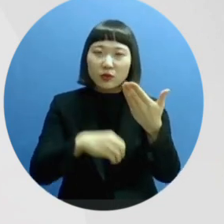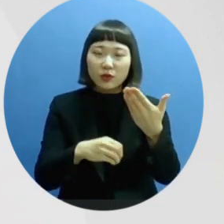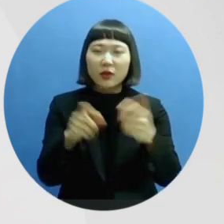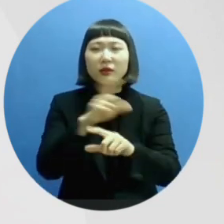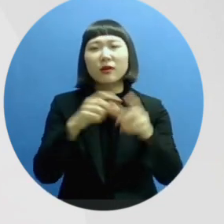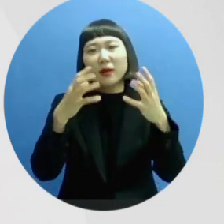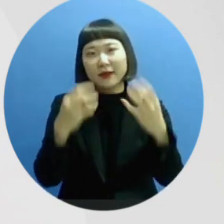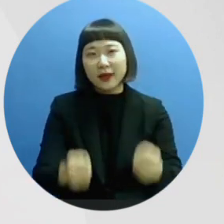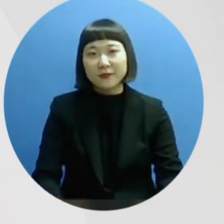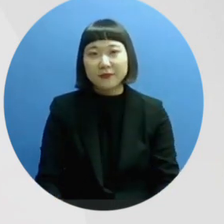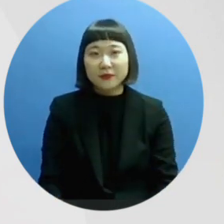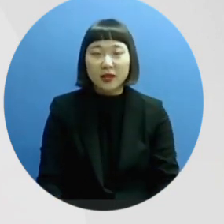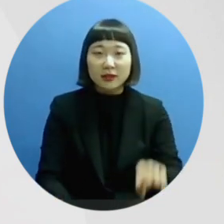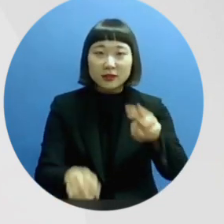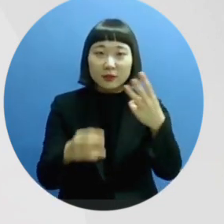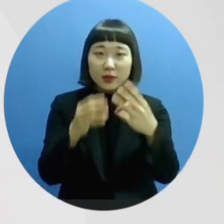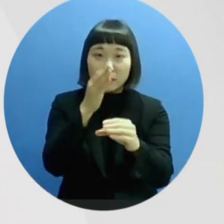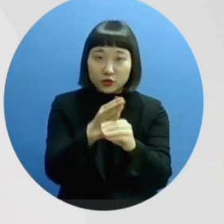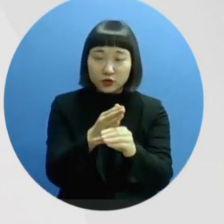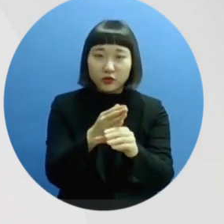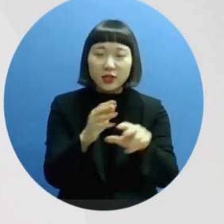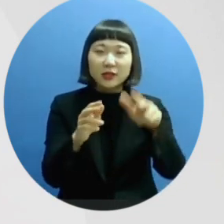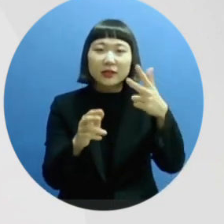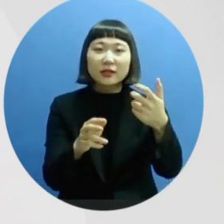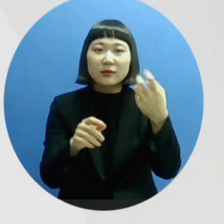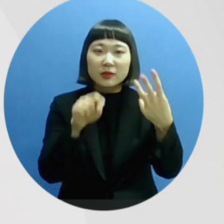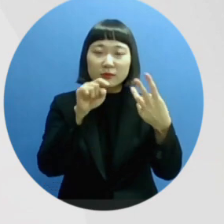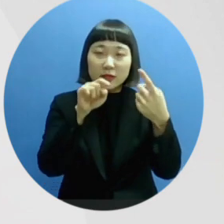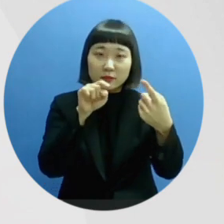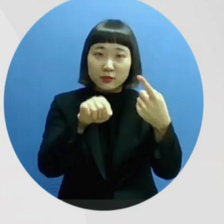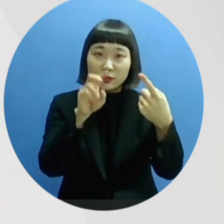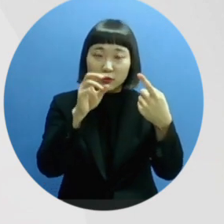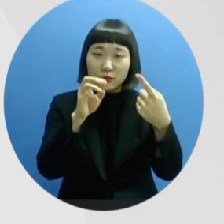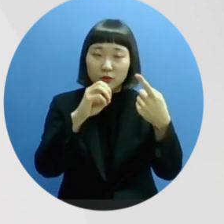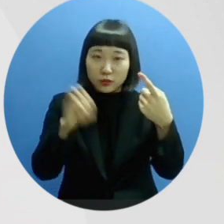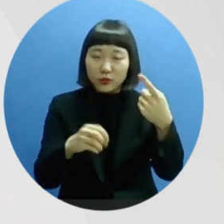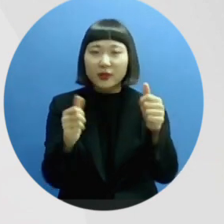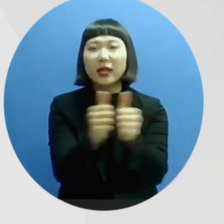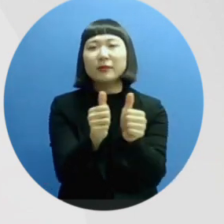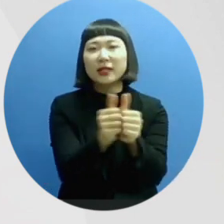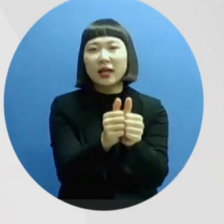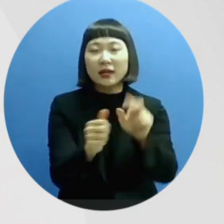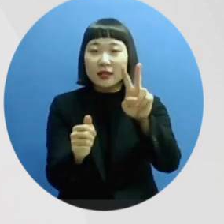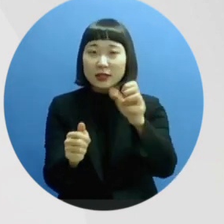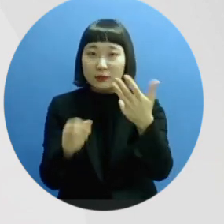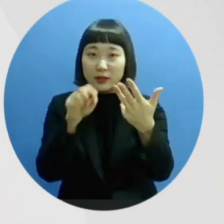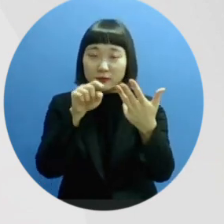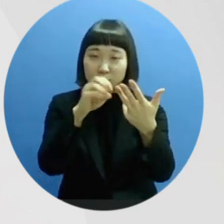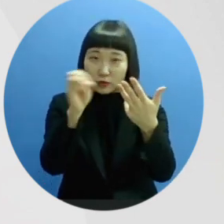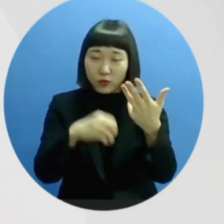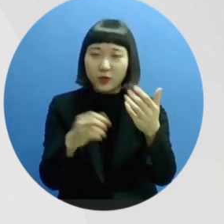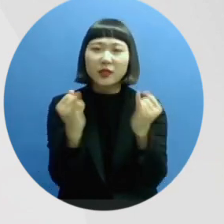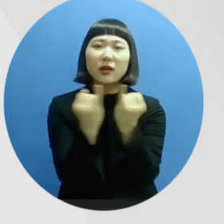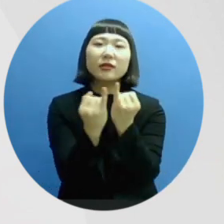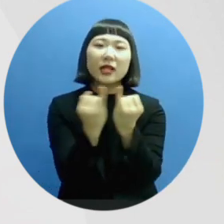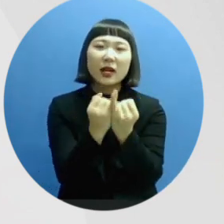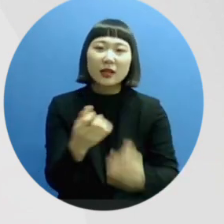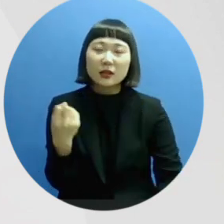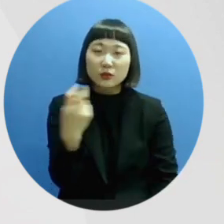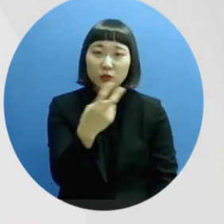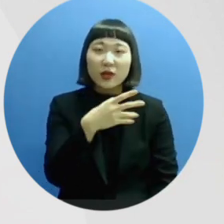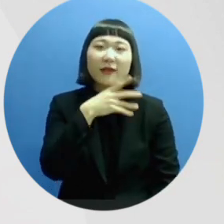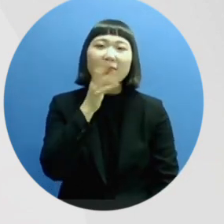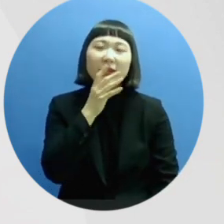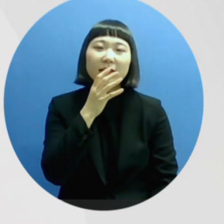남자는 71%, 여자는 29%로 남자가 더 많았고, 65세 이상 고령층이 가장 큰 비중을